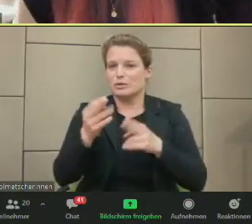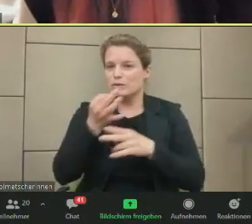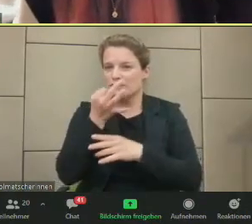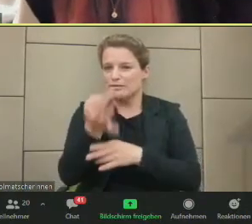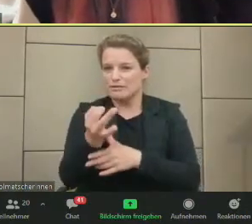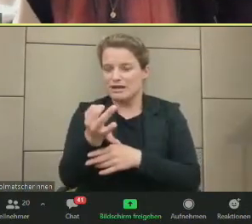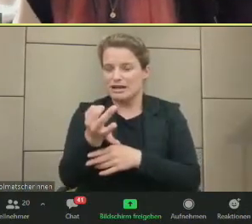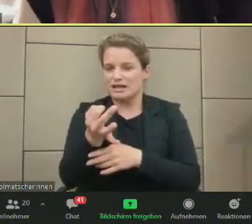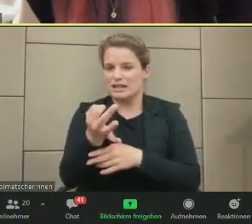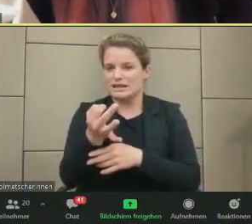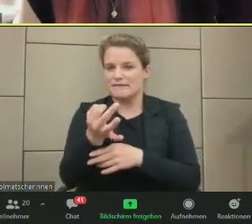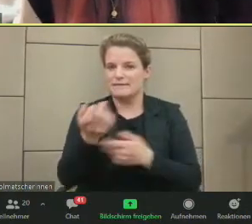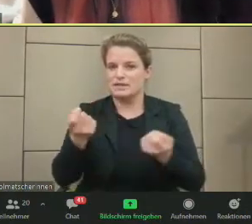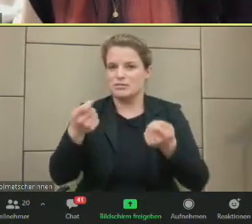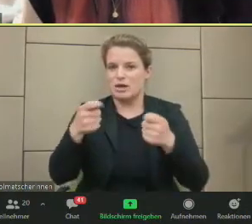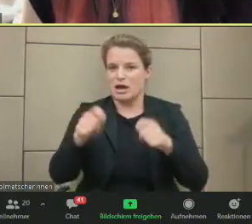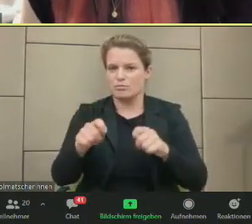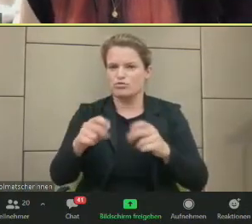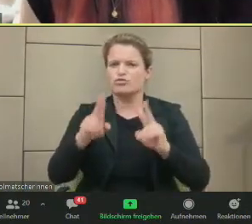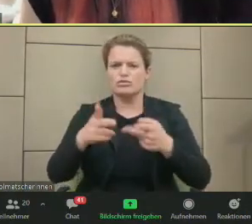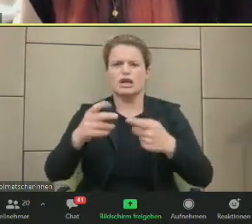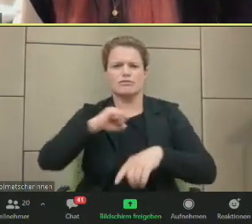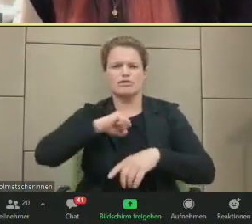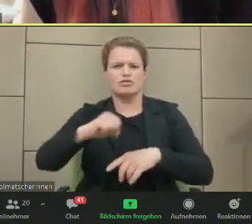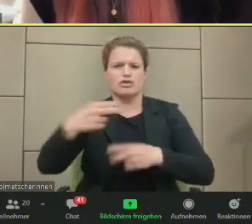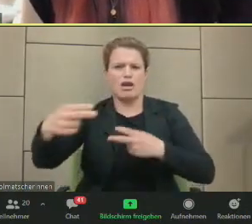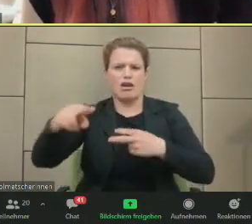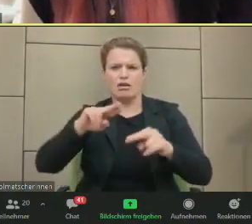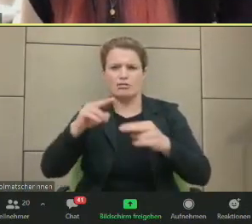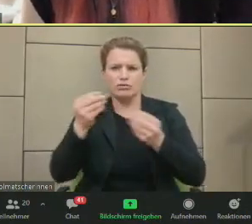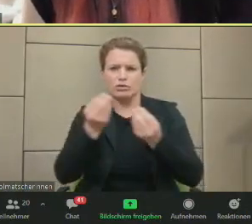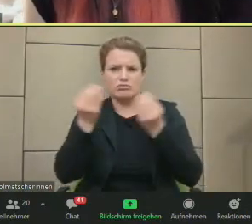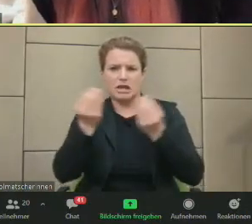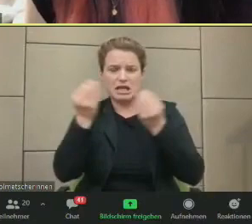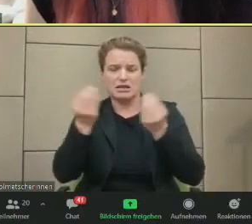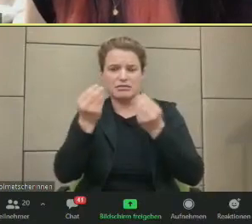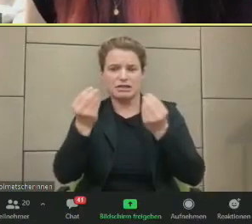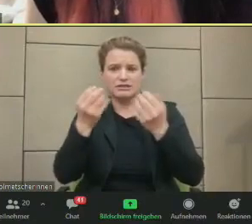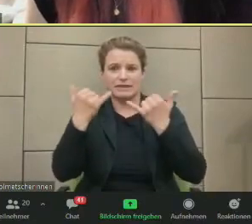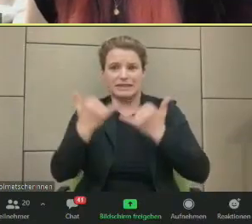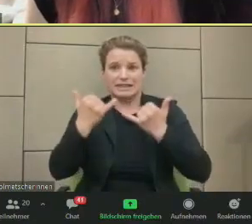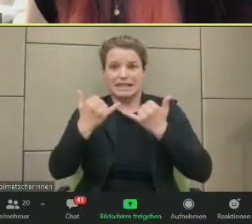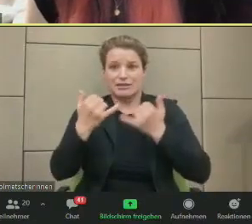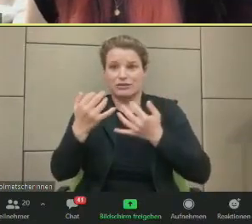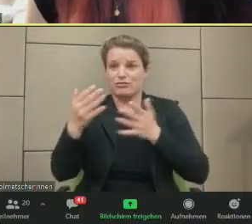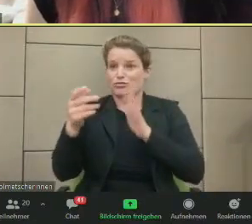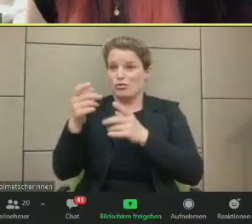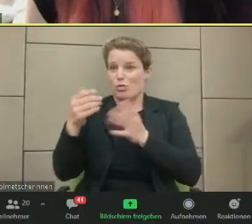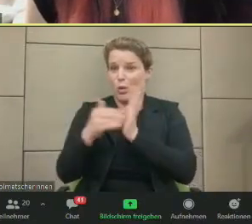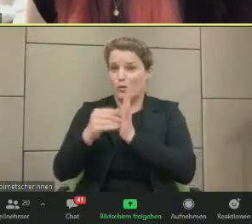Abschluss, die wir ganz schnell beantworten können. Gibt es noch irgendwas, was auf den Lippen brennt?